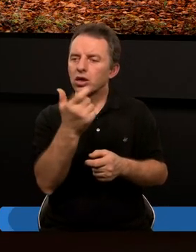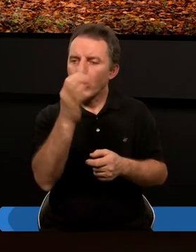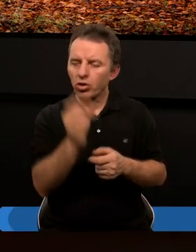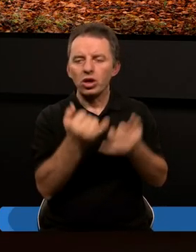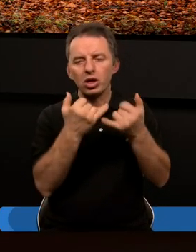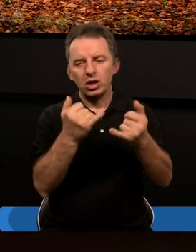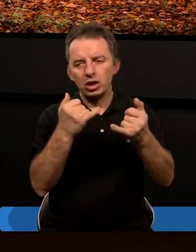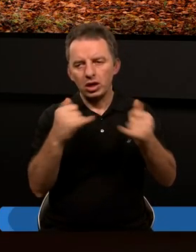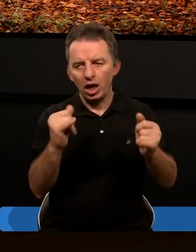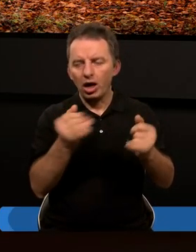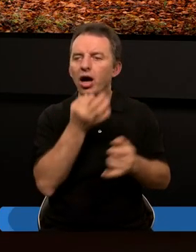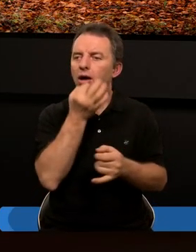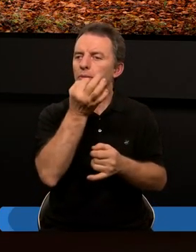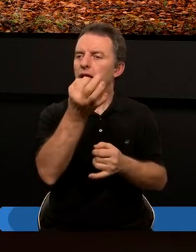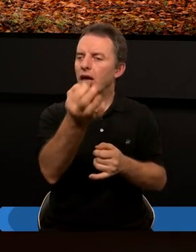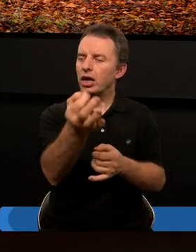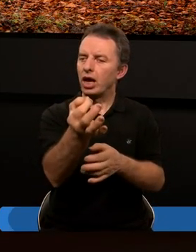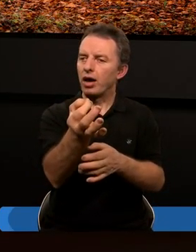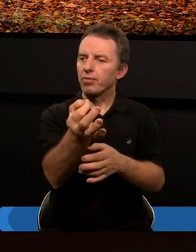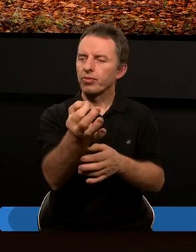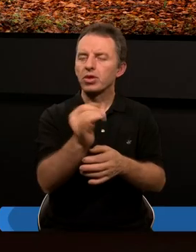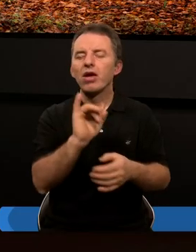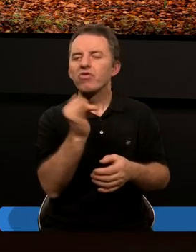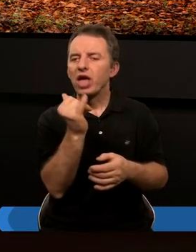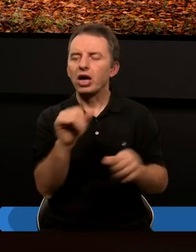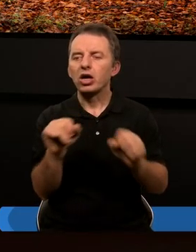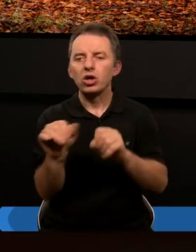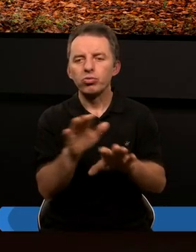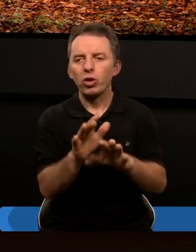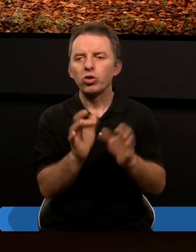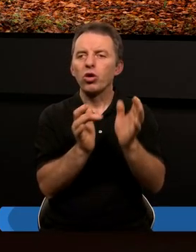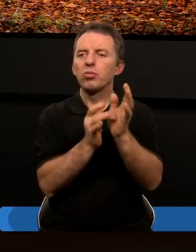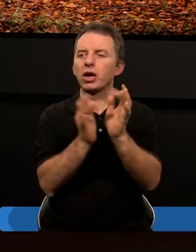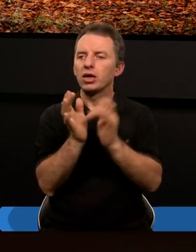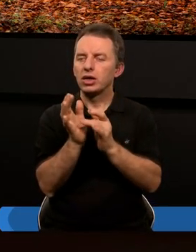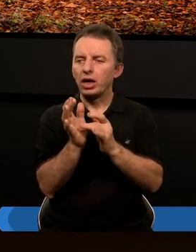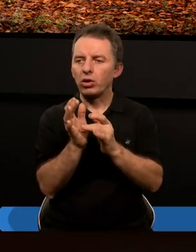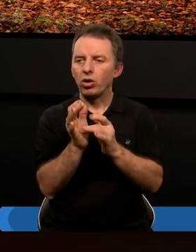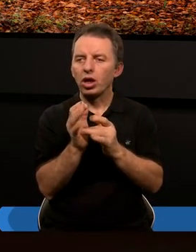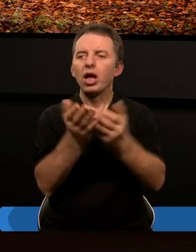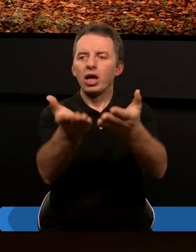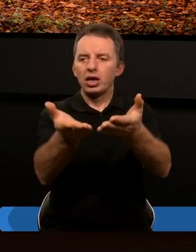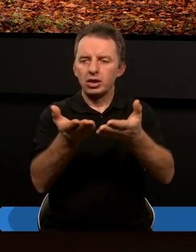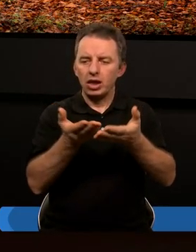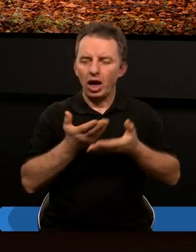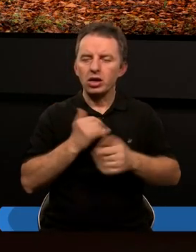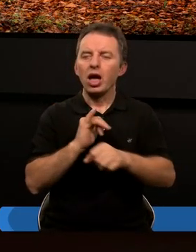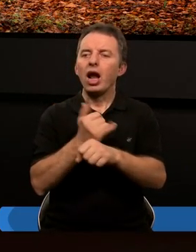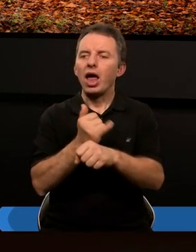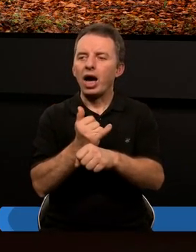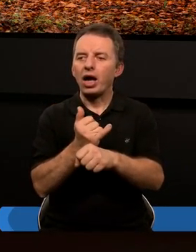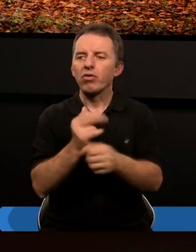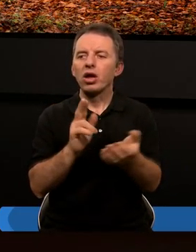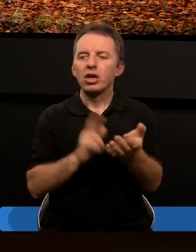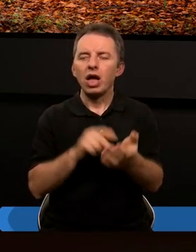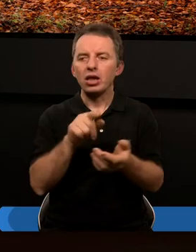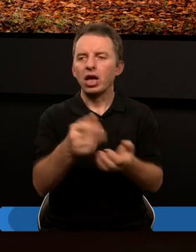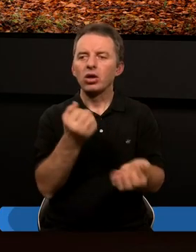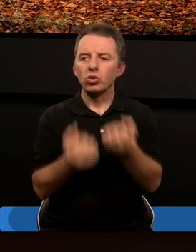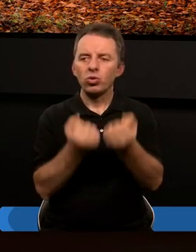No właśnie pytanie, w jaki sposób Pan Jezus daje nam lekarstwo na ten